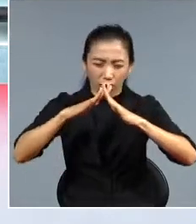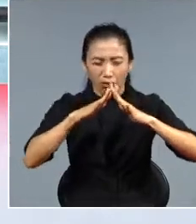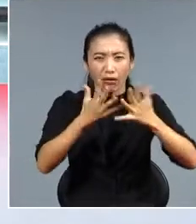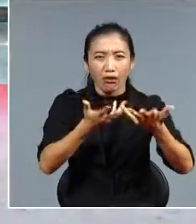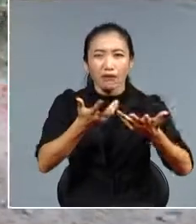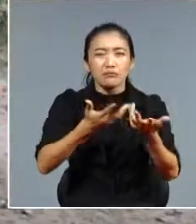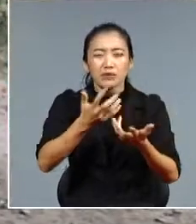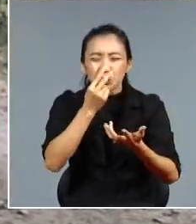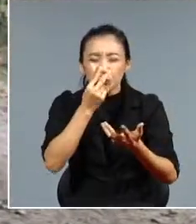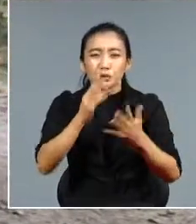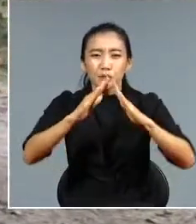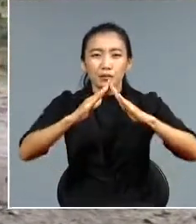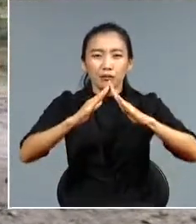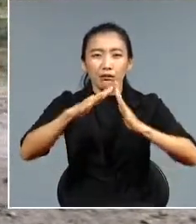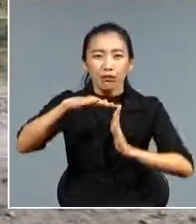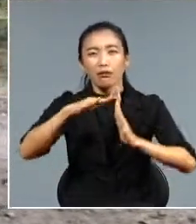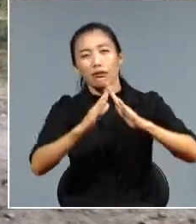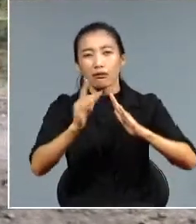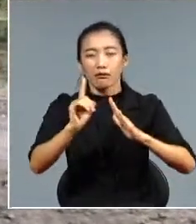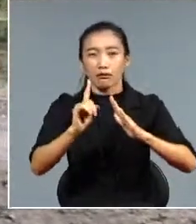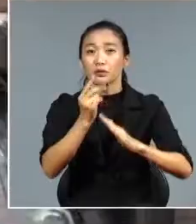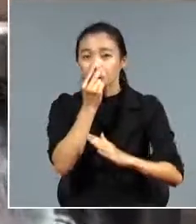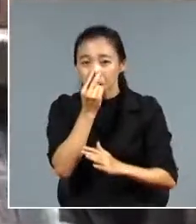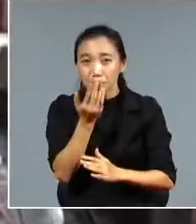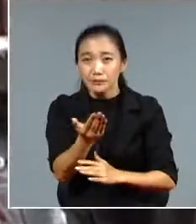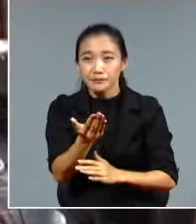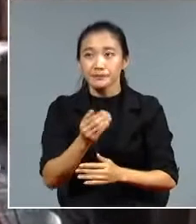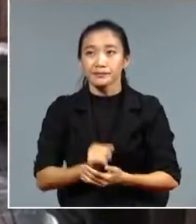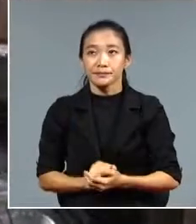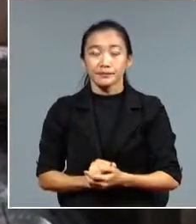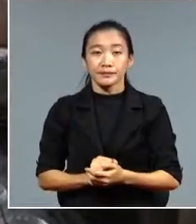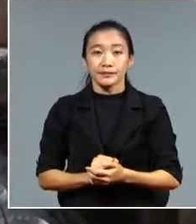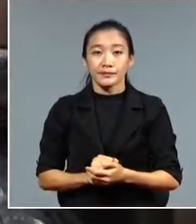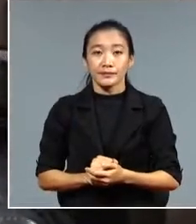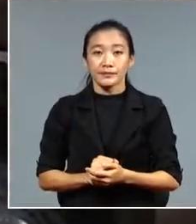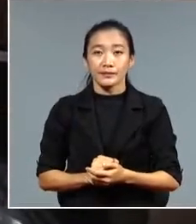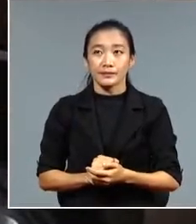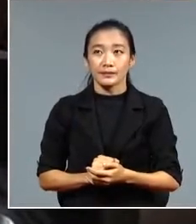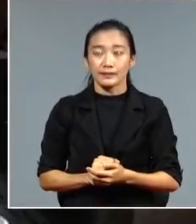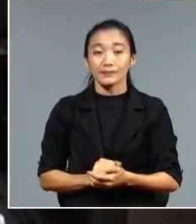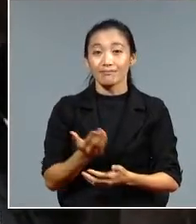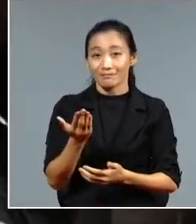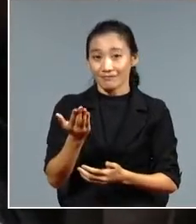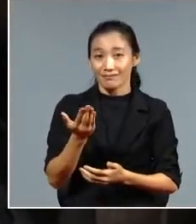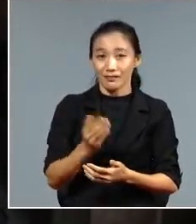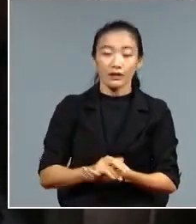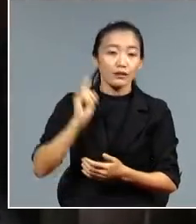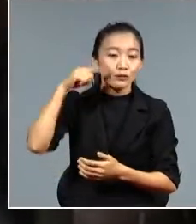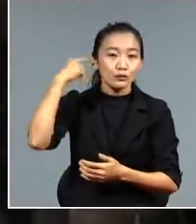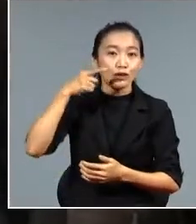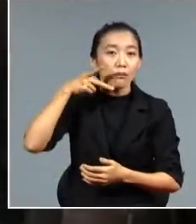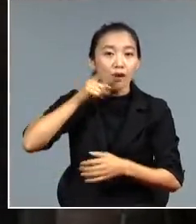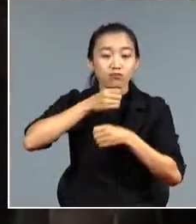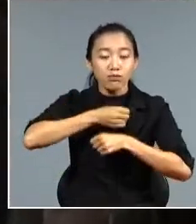ดูเรื่องนี้นะฮะเนี่ยผู้ชมครับคือคุณป้ารายนี้นะครับวัย58ปี